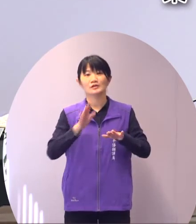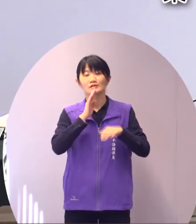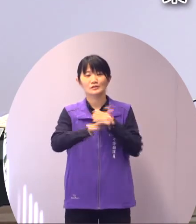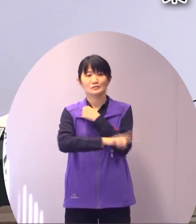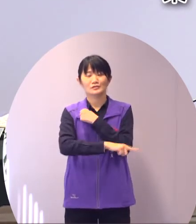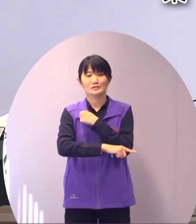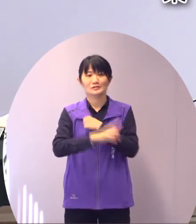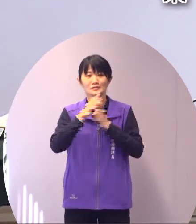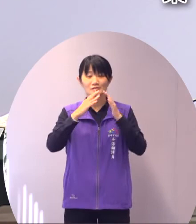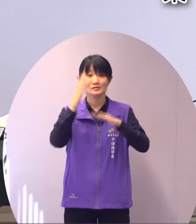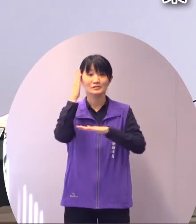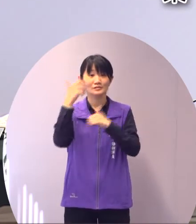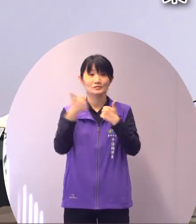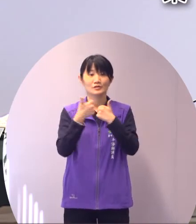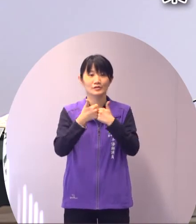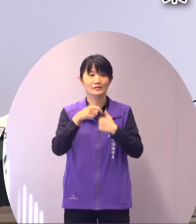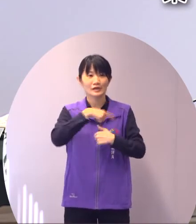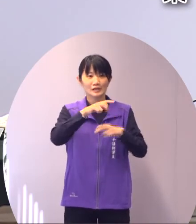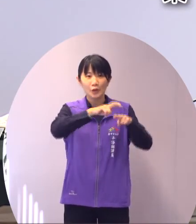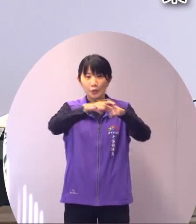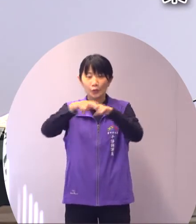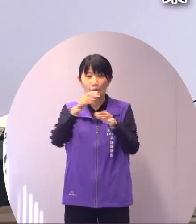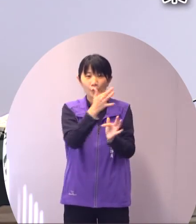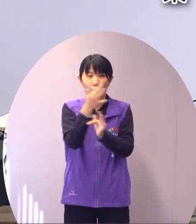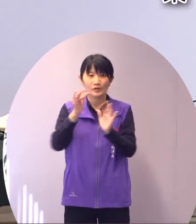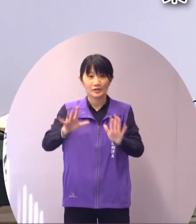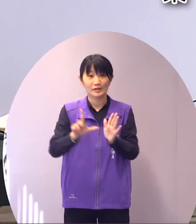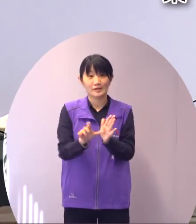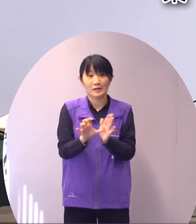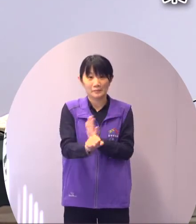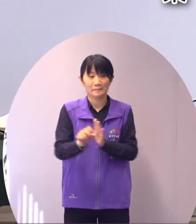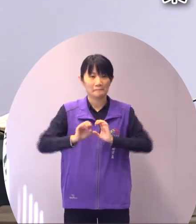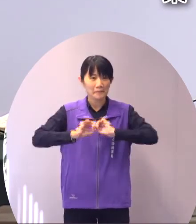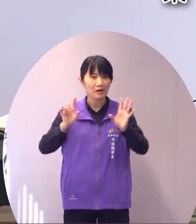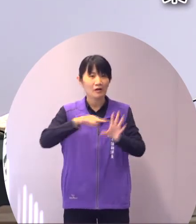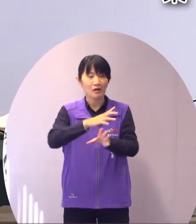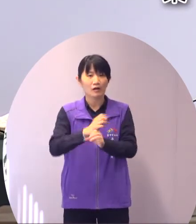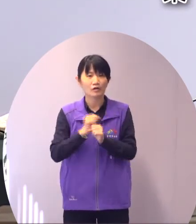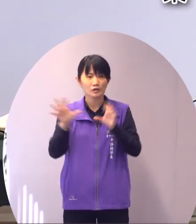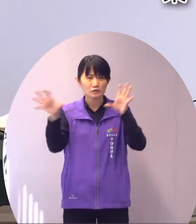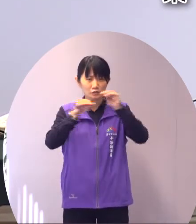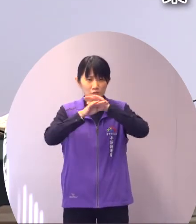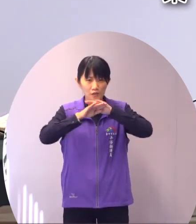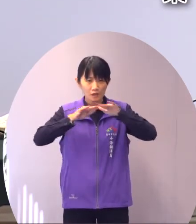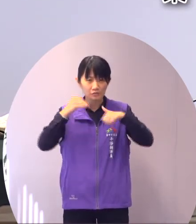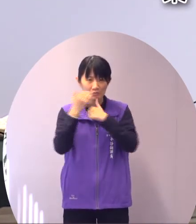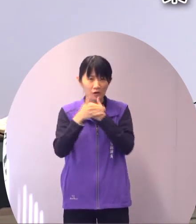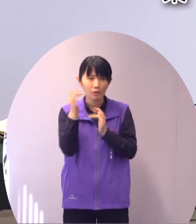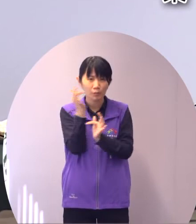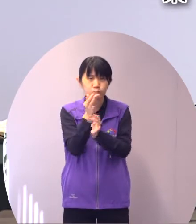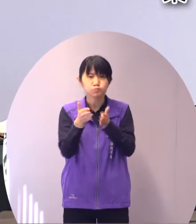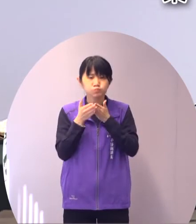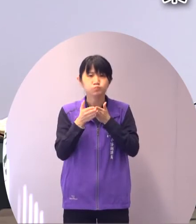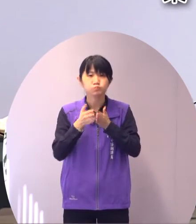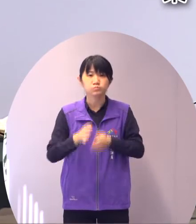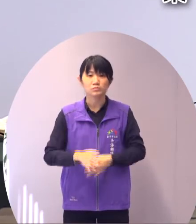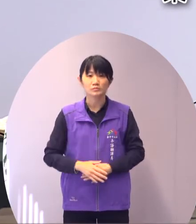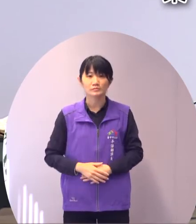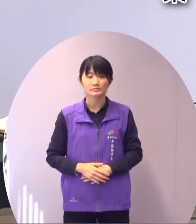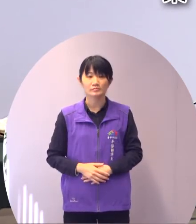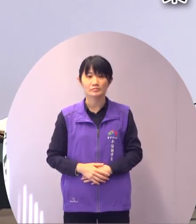政会议，那难得大家聚在一起，所以我就利用这个机会提醒大家，大家做好治安哈。那我们这